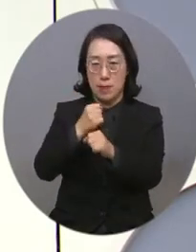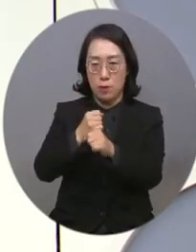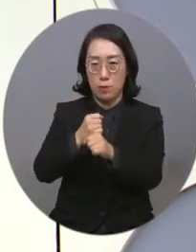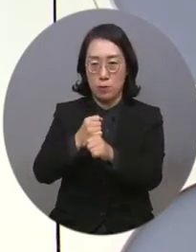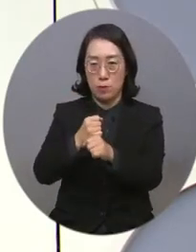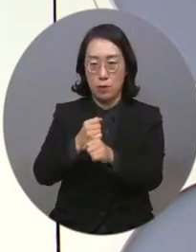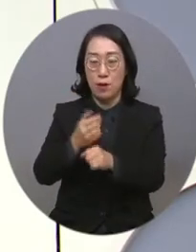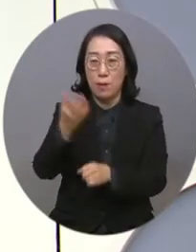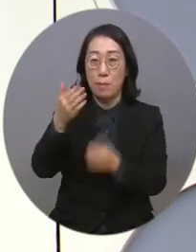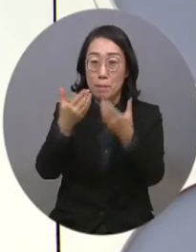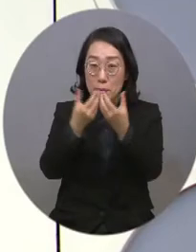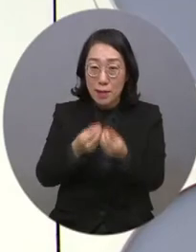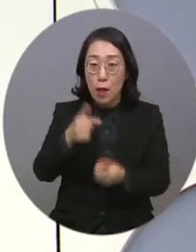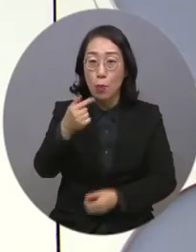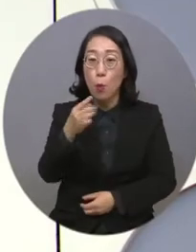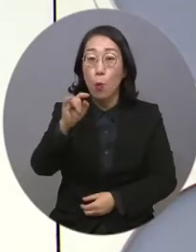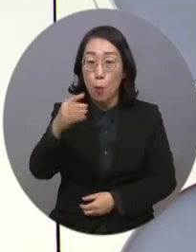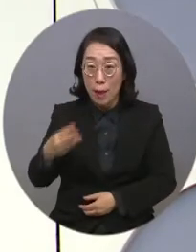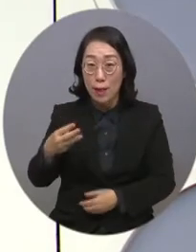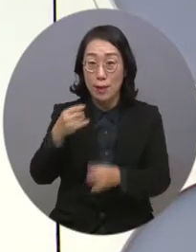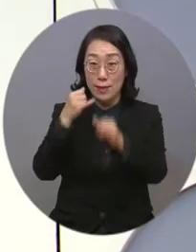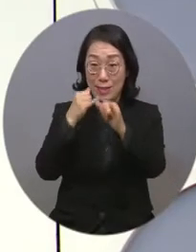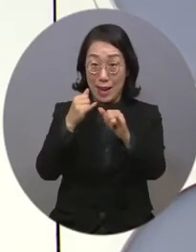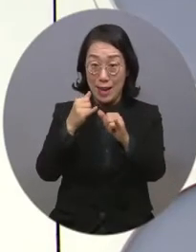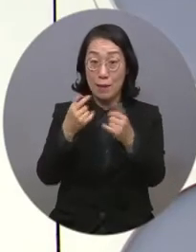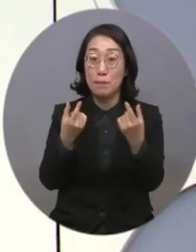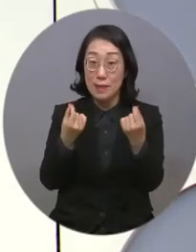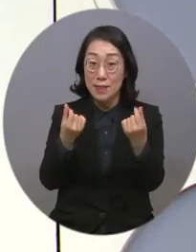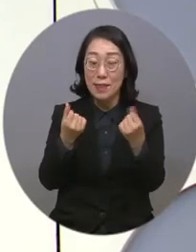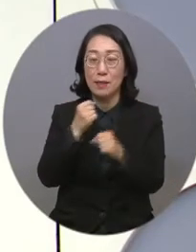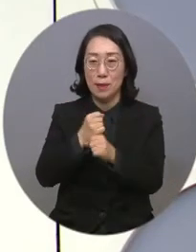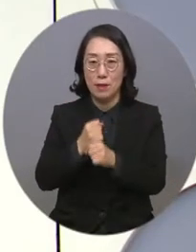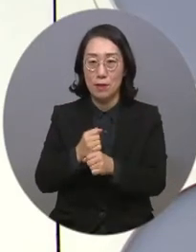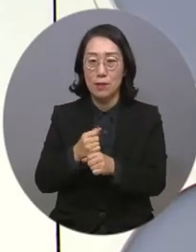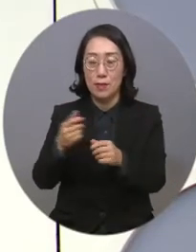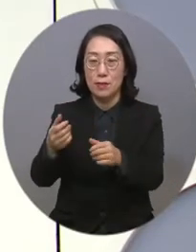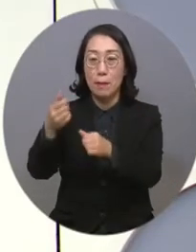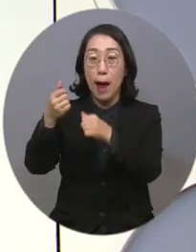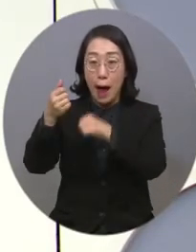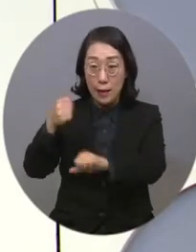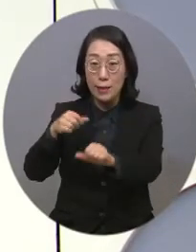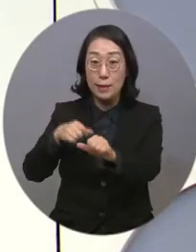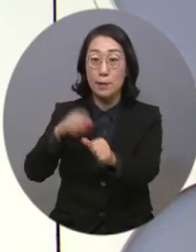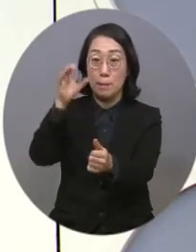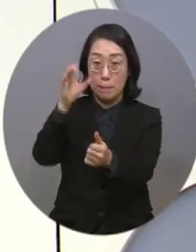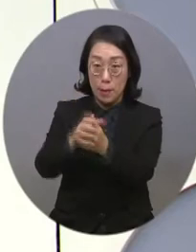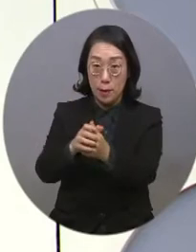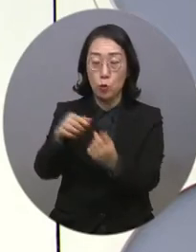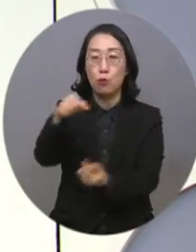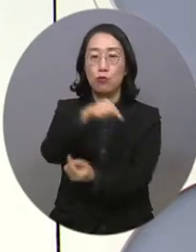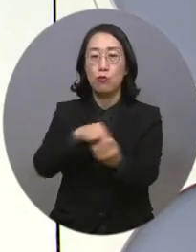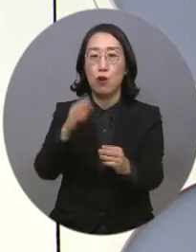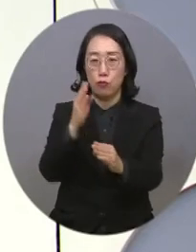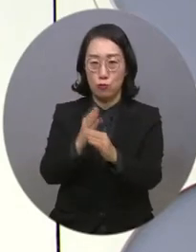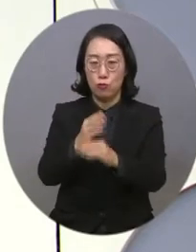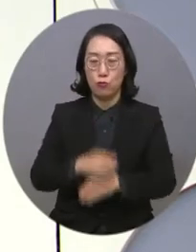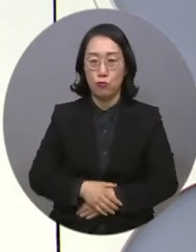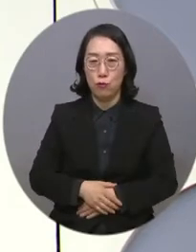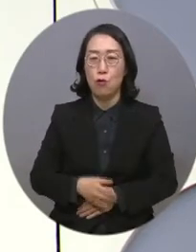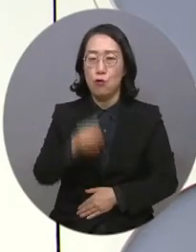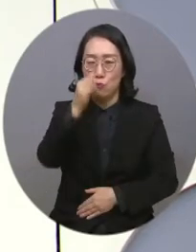같이 자기 전 재산을 기부해가지고 지금 이제 아들이 하고 이제 그 편집위원들이 운영하고 있습니다. 아주